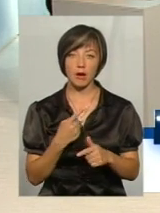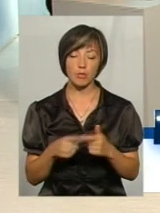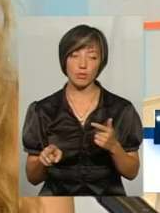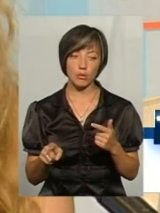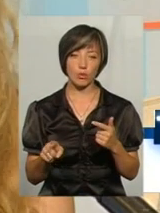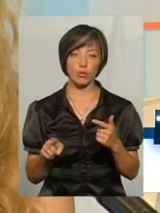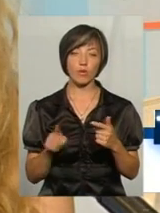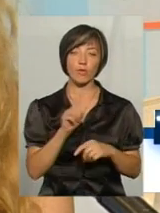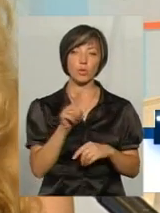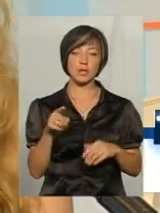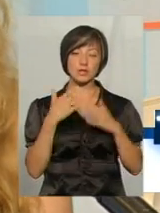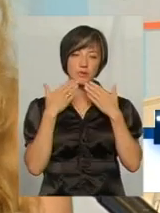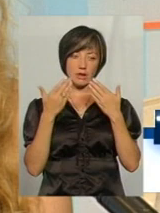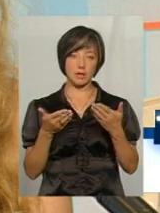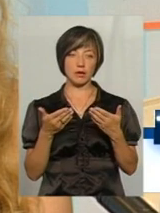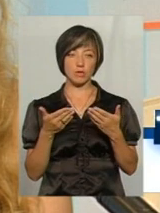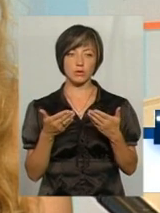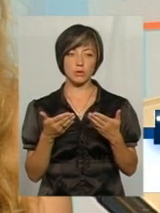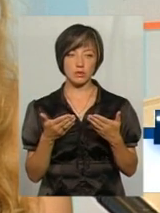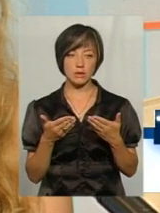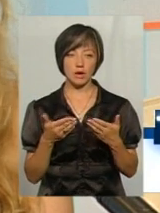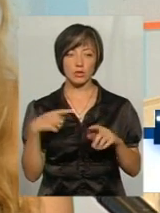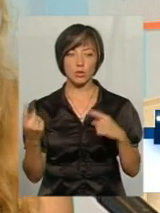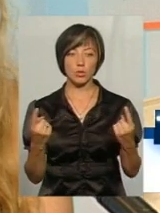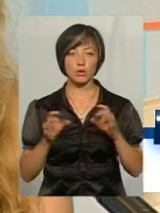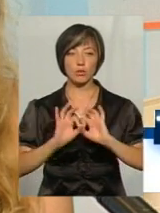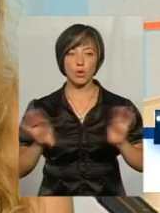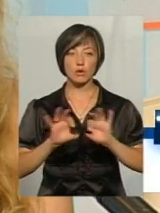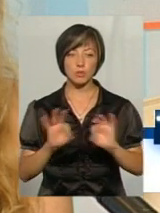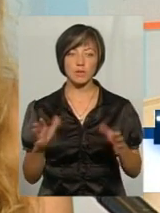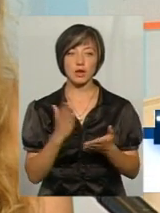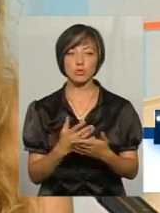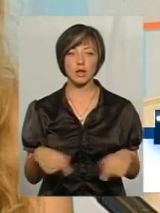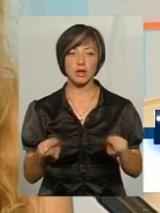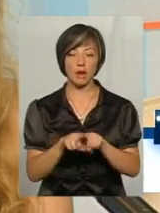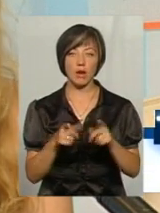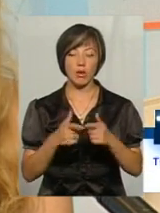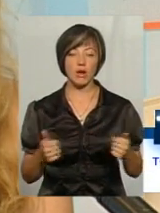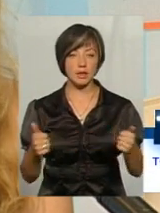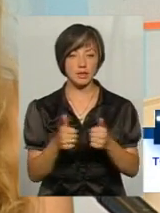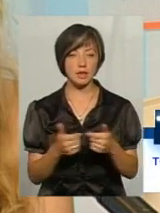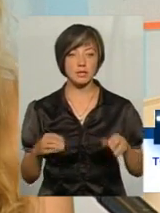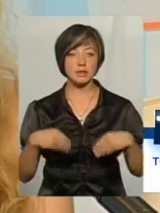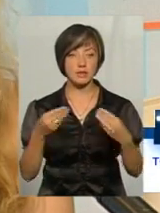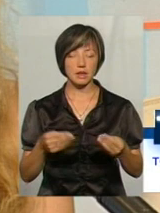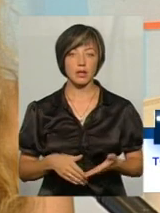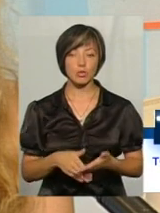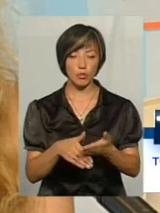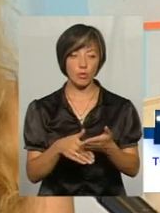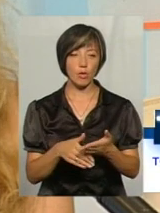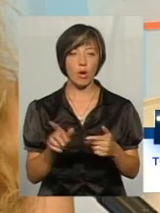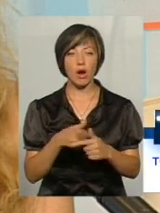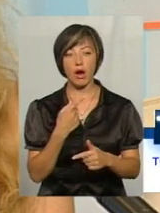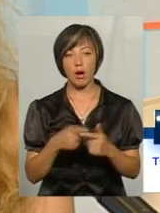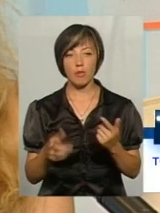звертаються. Да, або вони безпосередньо звертаються, потім вже один одному розповідають, що є така організація, яка надає допомогу. От, або